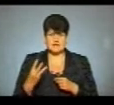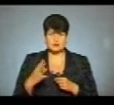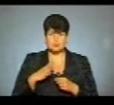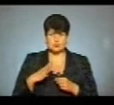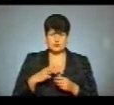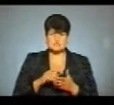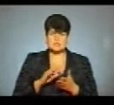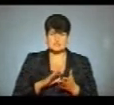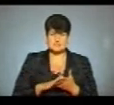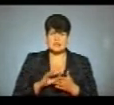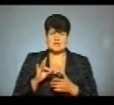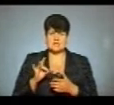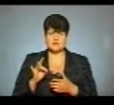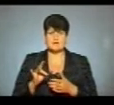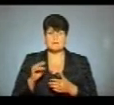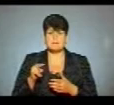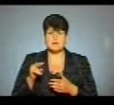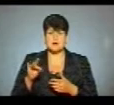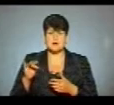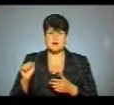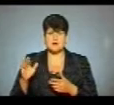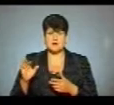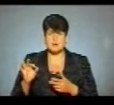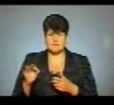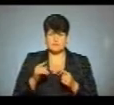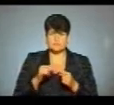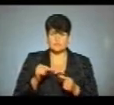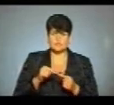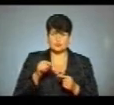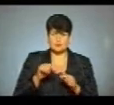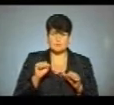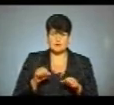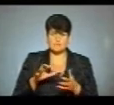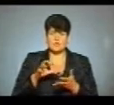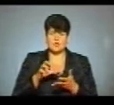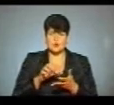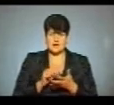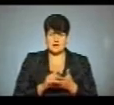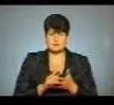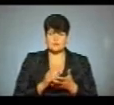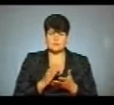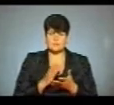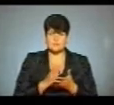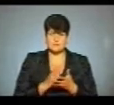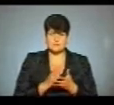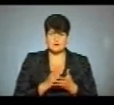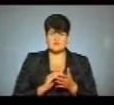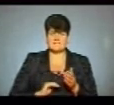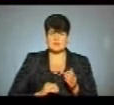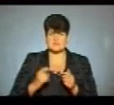29.03.2019 було зареєстровано речове право, відповідно до якого право оренди даної земельної ділянки належить фермерському господарству